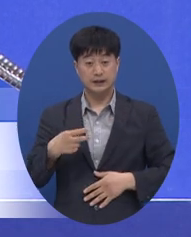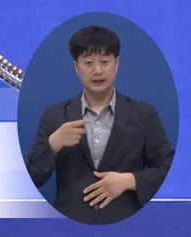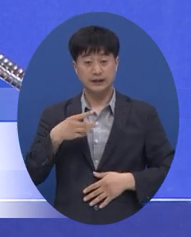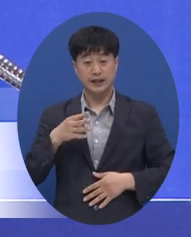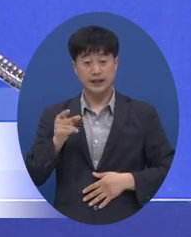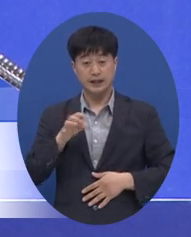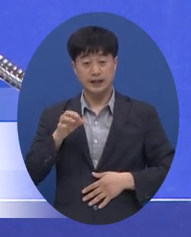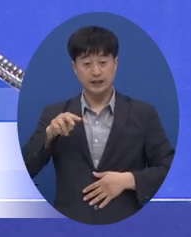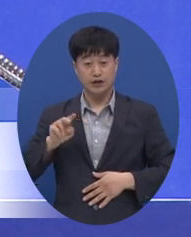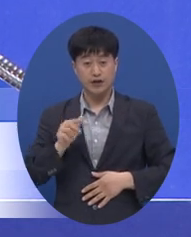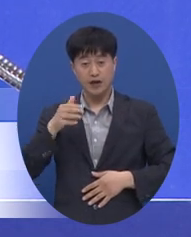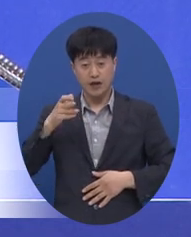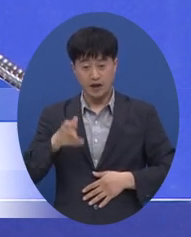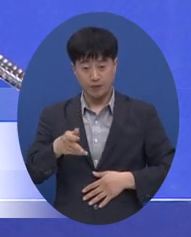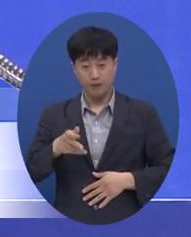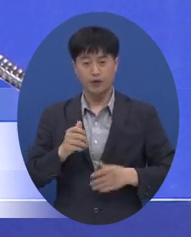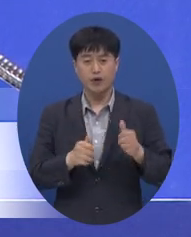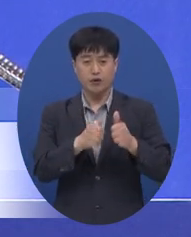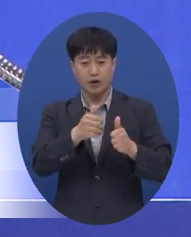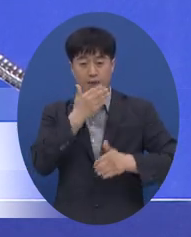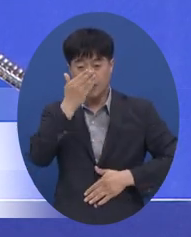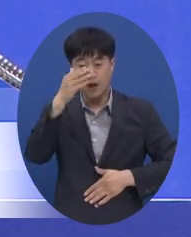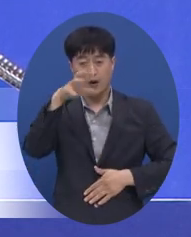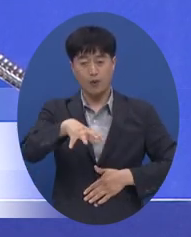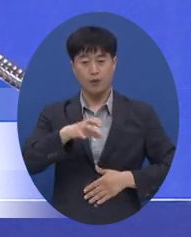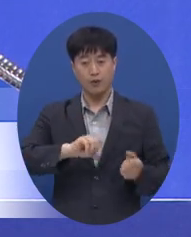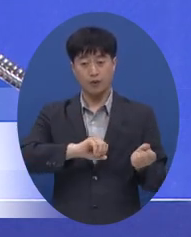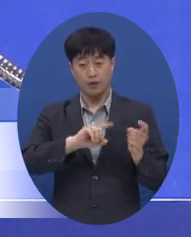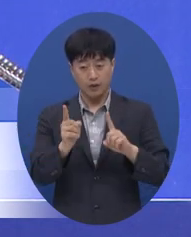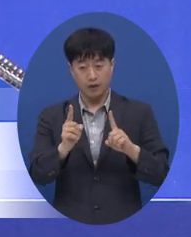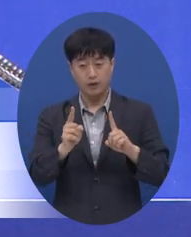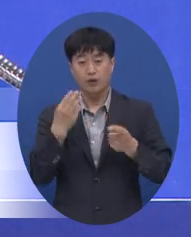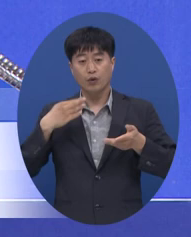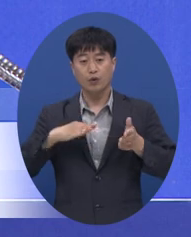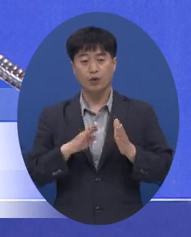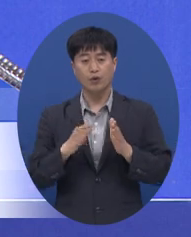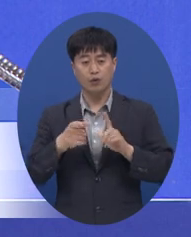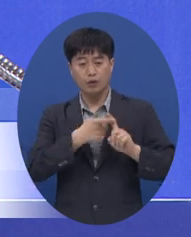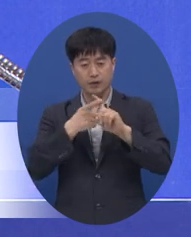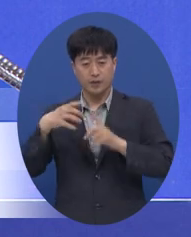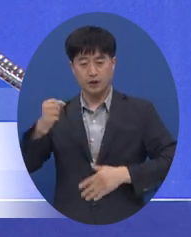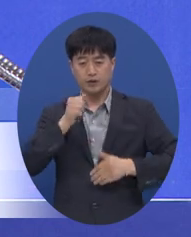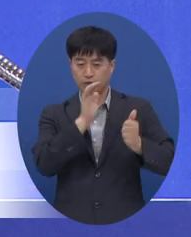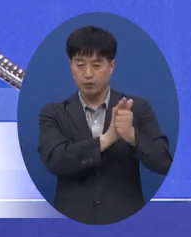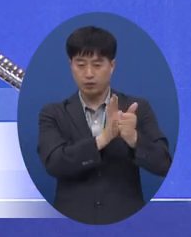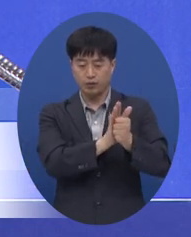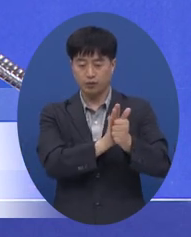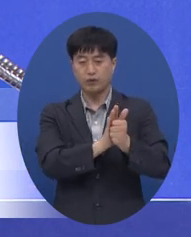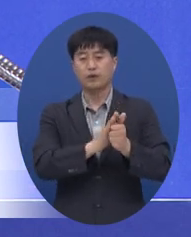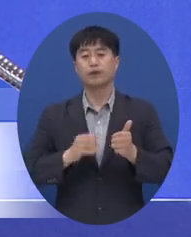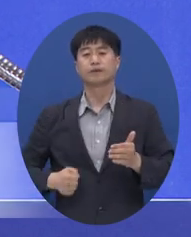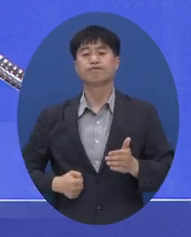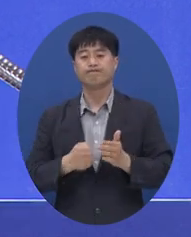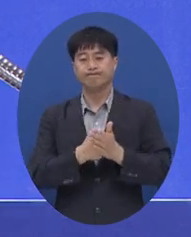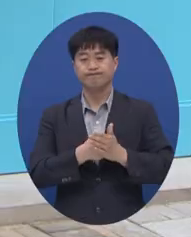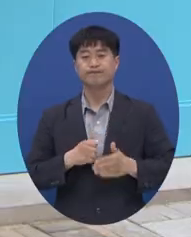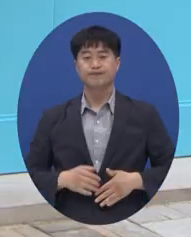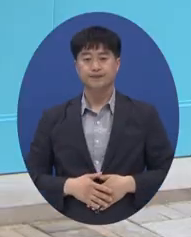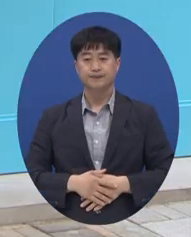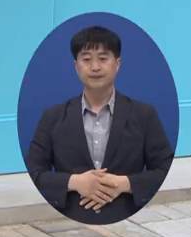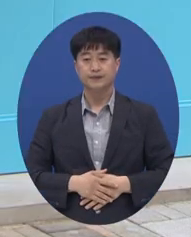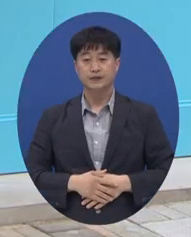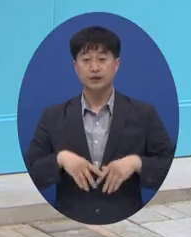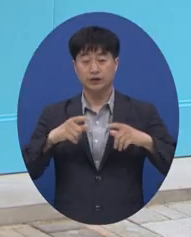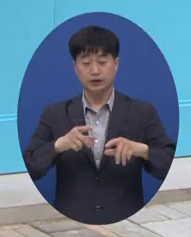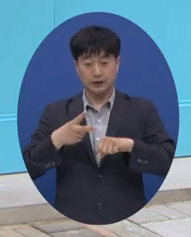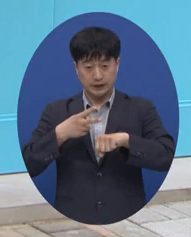F와 경쟁할 수 있는 그런 그 공간으로 거듭나도록 경기도와 관심을 갖고 지원하도록 하겠습니다.